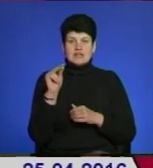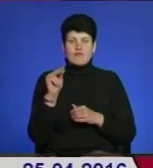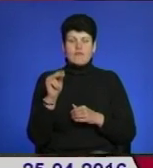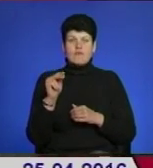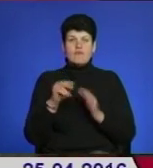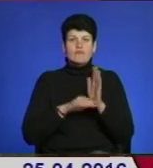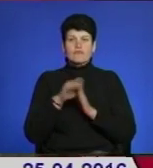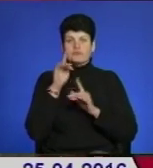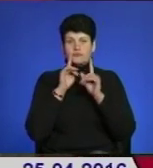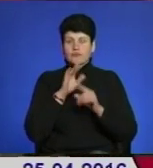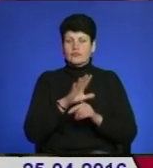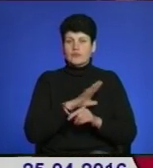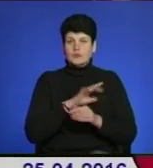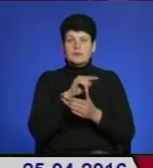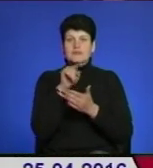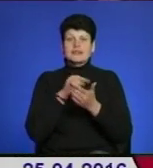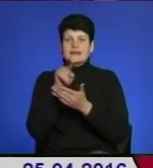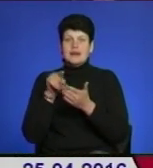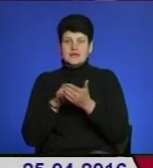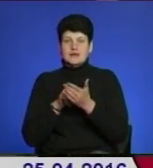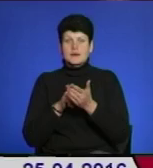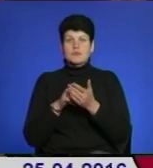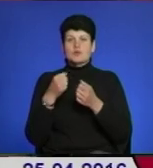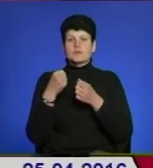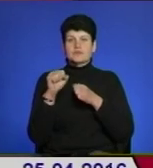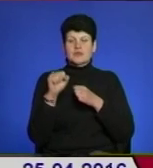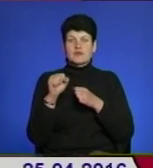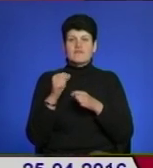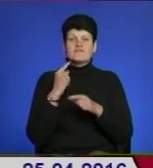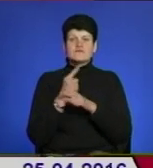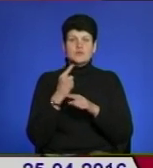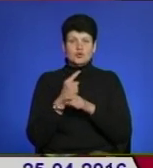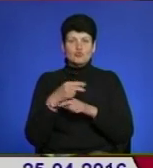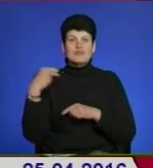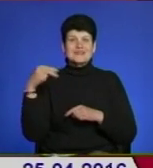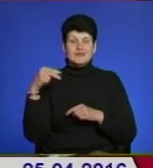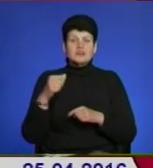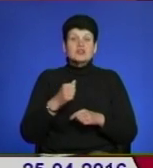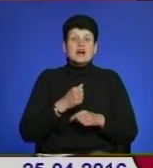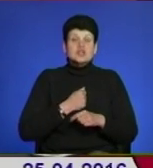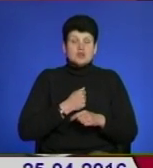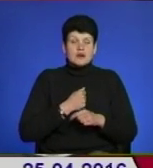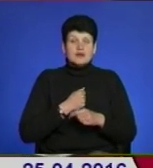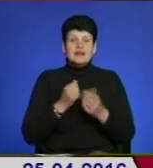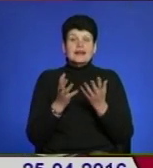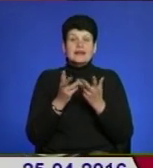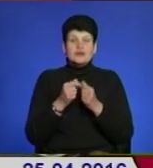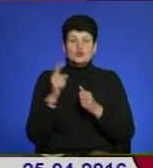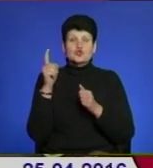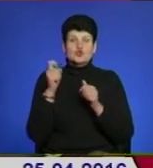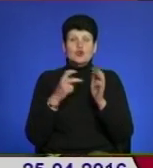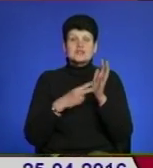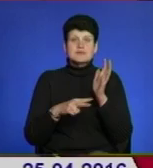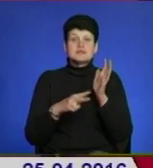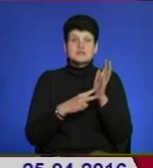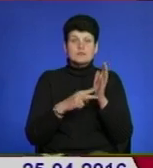ставились питання про подолання вето президента. На жаль, достатньої кількості голосів, 177